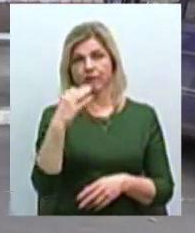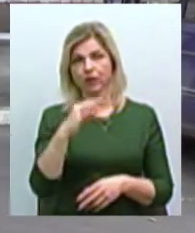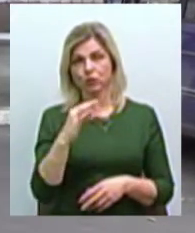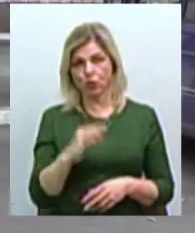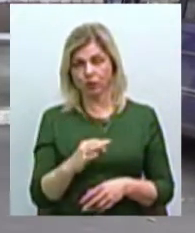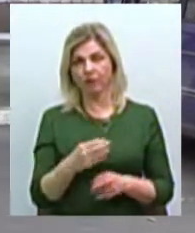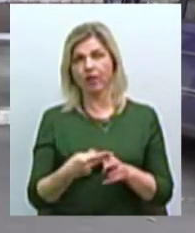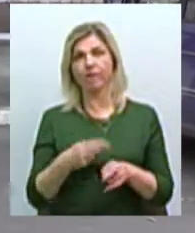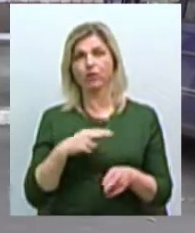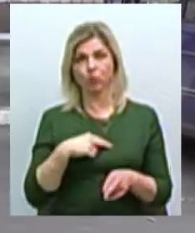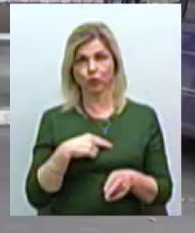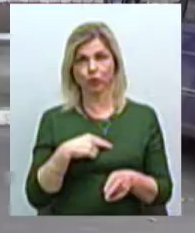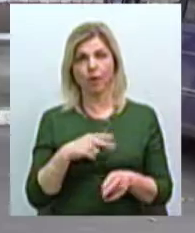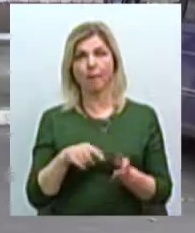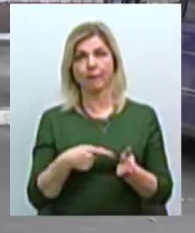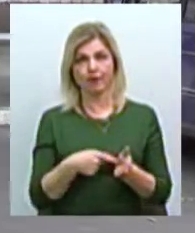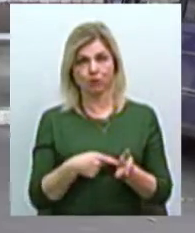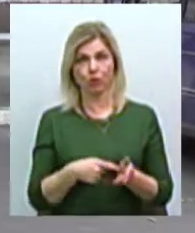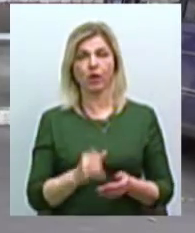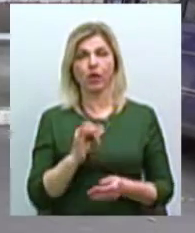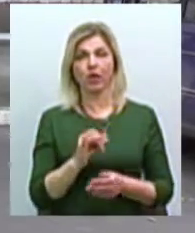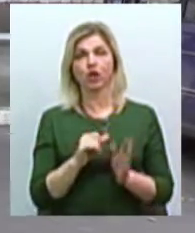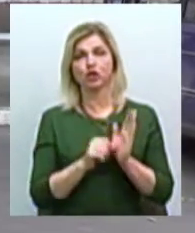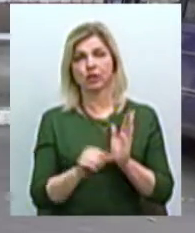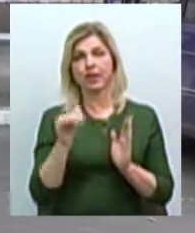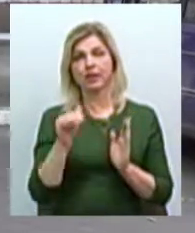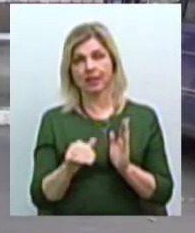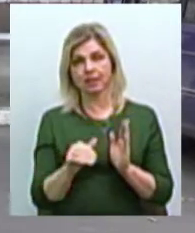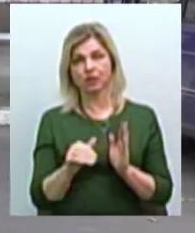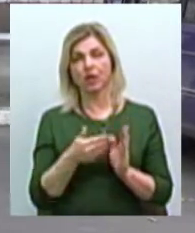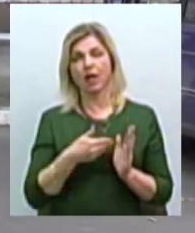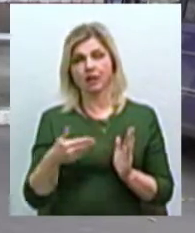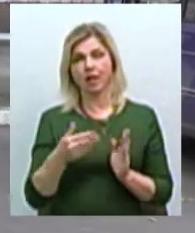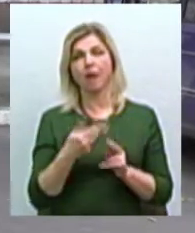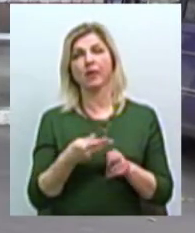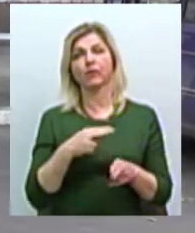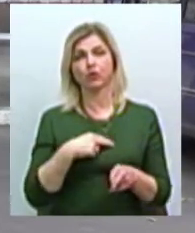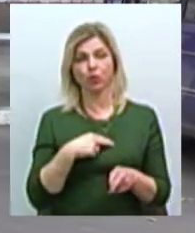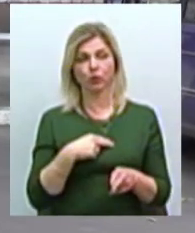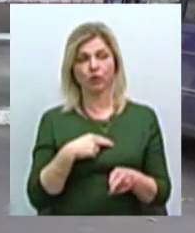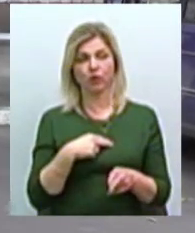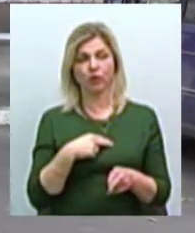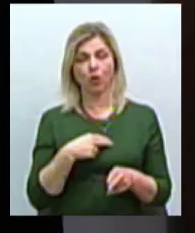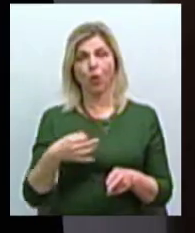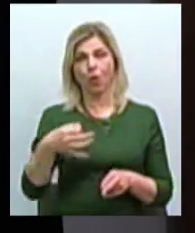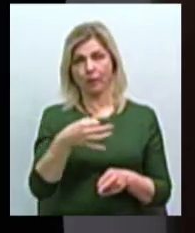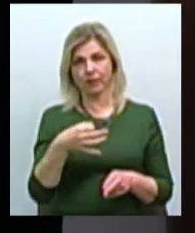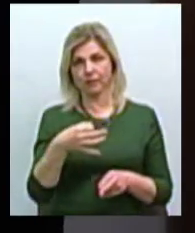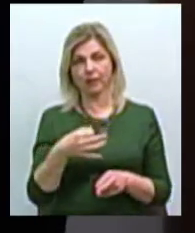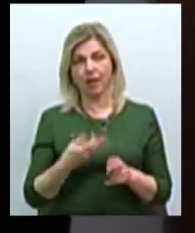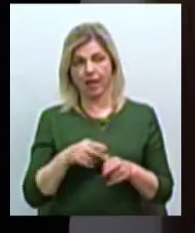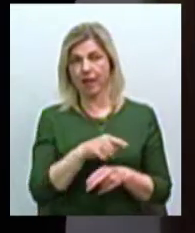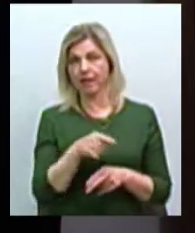нам відшкодовує місто і 60 тисяч нам буде відшкодовувати область. Цими